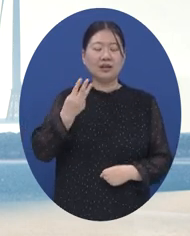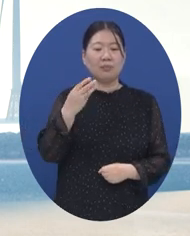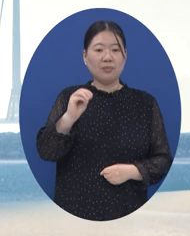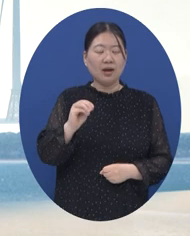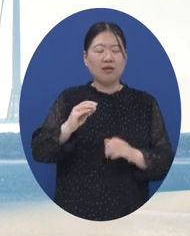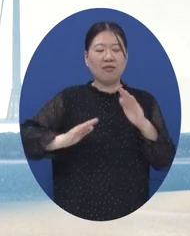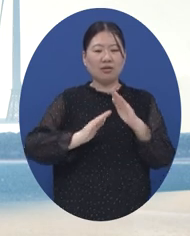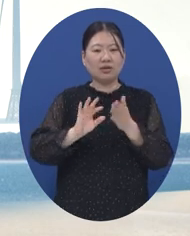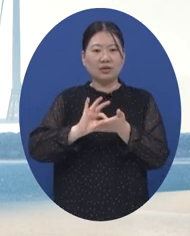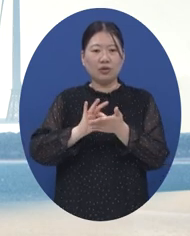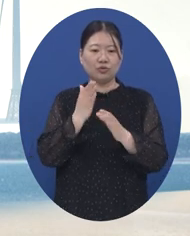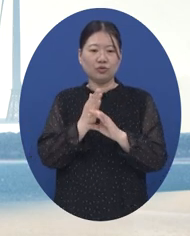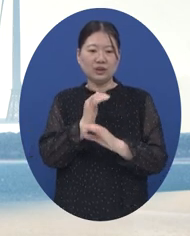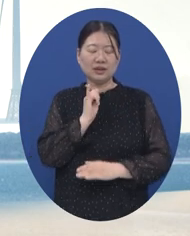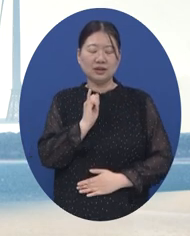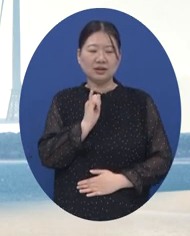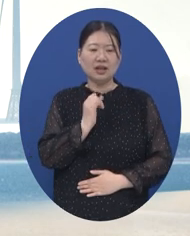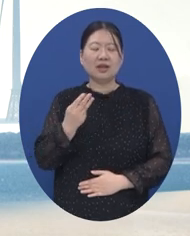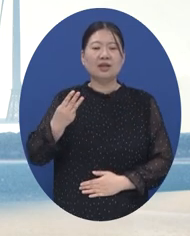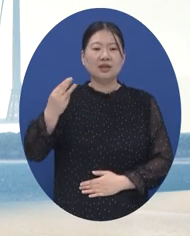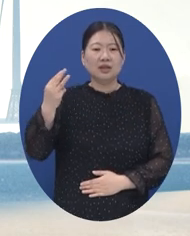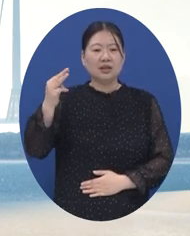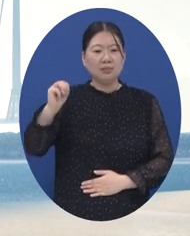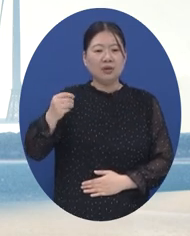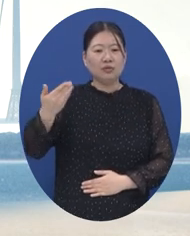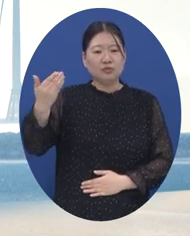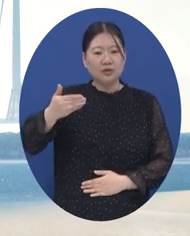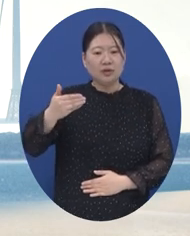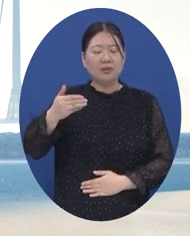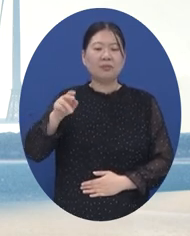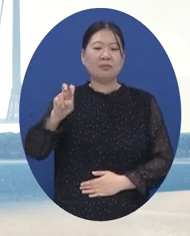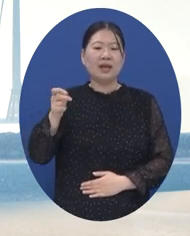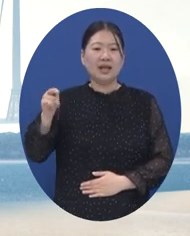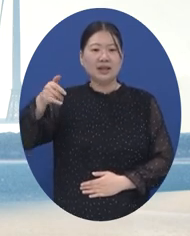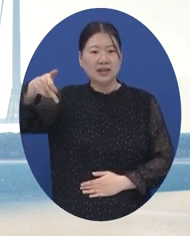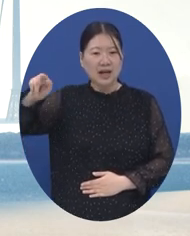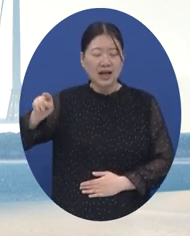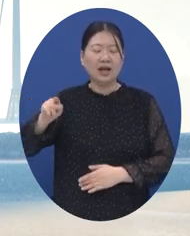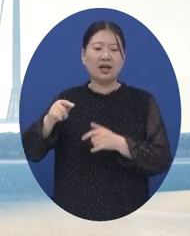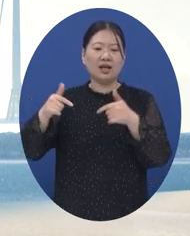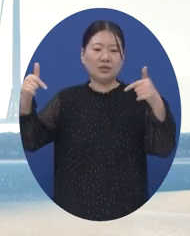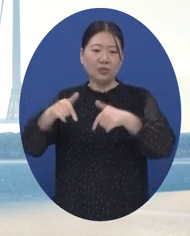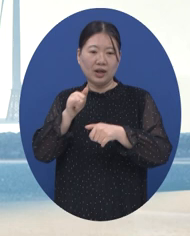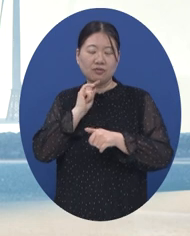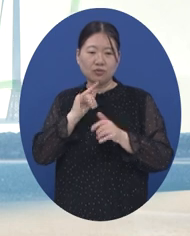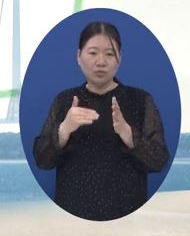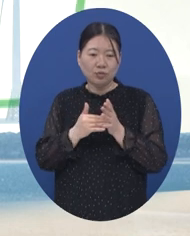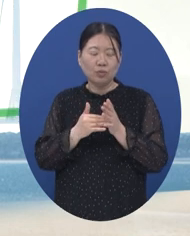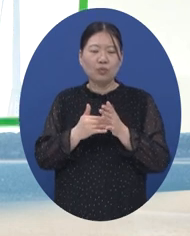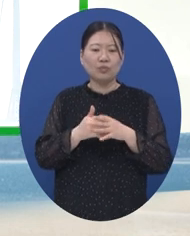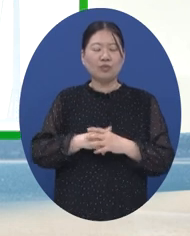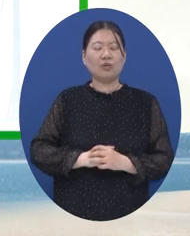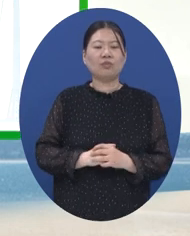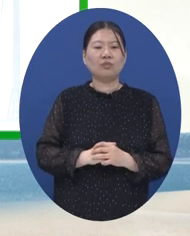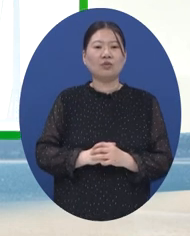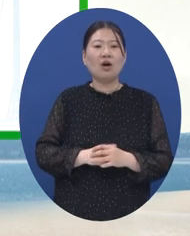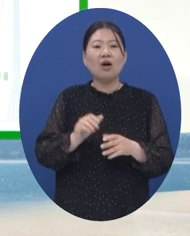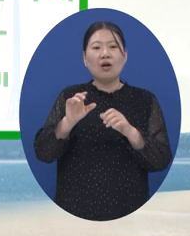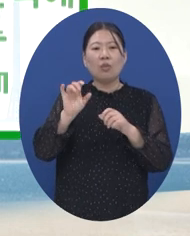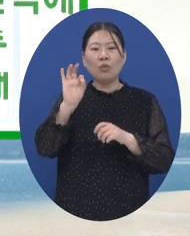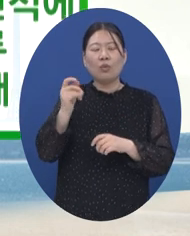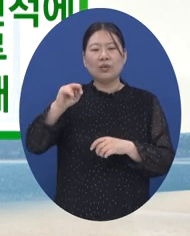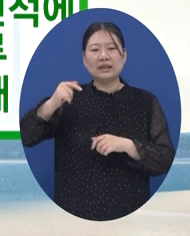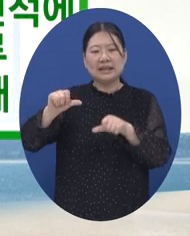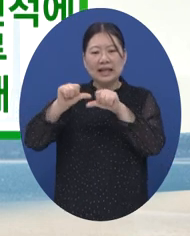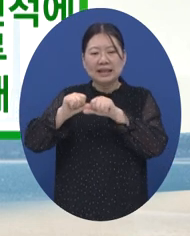있는 89,000 메가와트시의 에너지가 절감됩니다. 또 초미세먼지 48톤이 저감되고 온실가스 2만